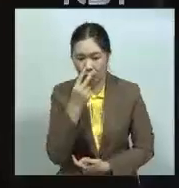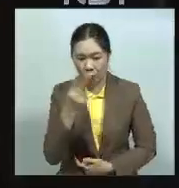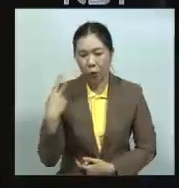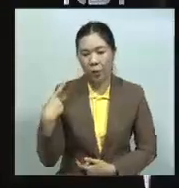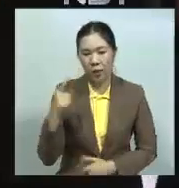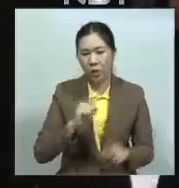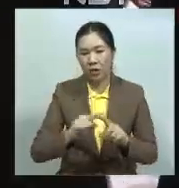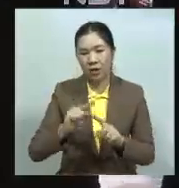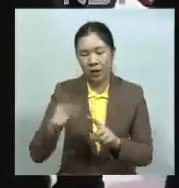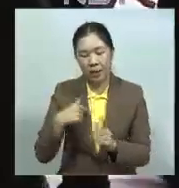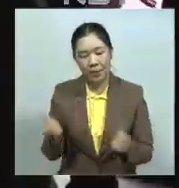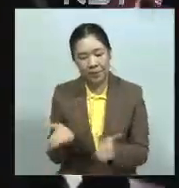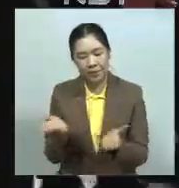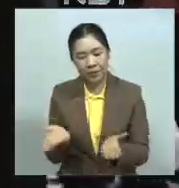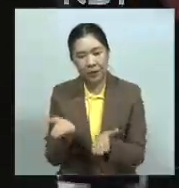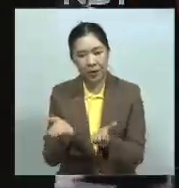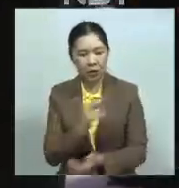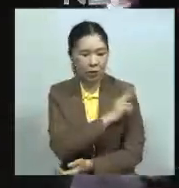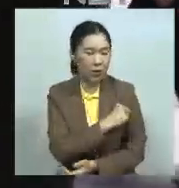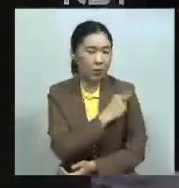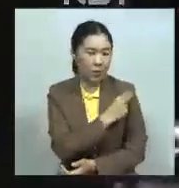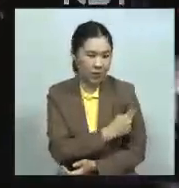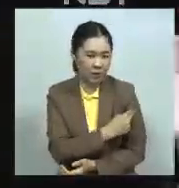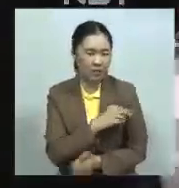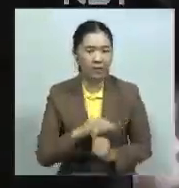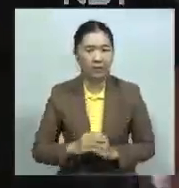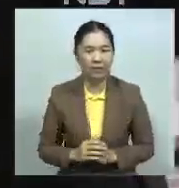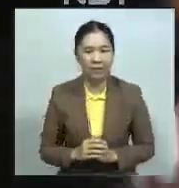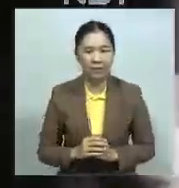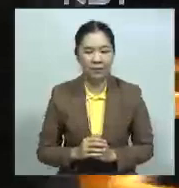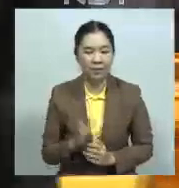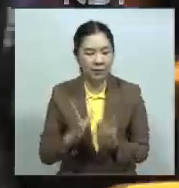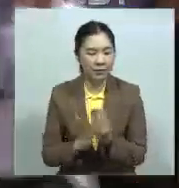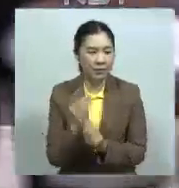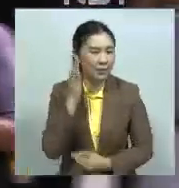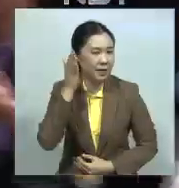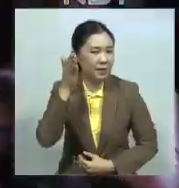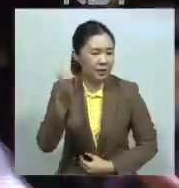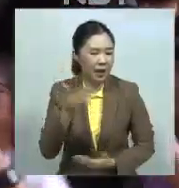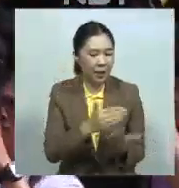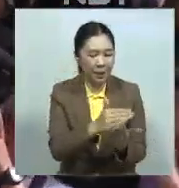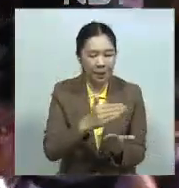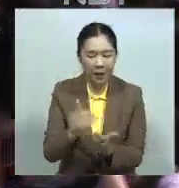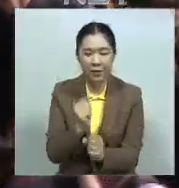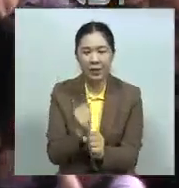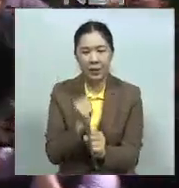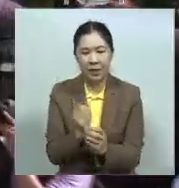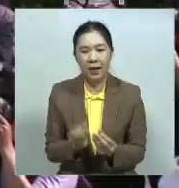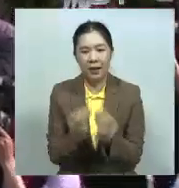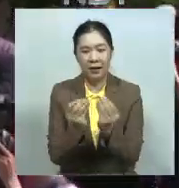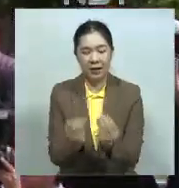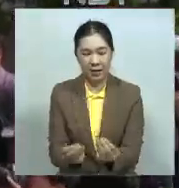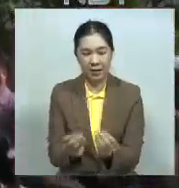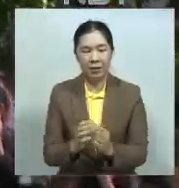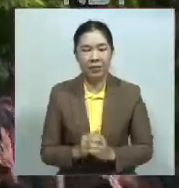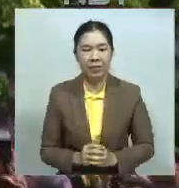ยืนยันนะคะว่าจะผลักดันการบรรจุแพทย์ให้เพียงพอโดยสัปดาห์หน้าจะแบ่งงานให้กับรัฐมนตรีช่วยต่อไปพร้อมมอบสโลแกนในการท